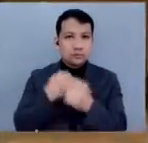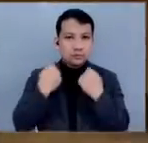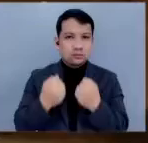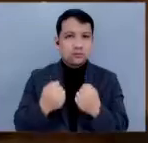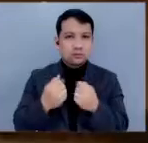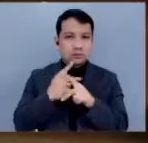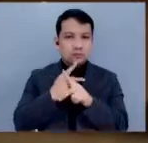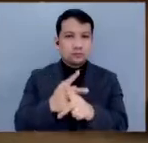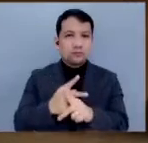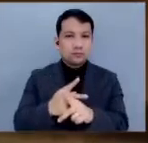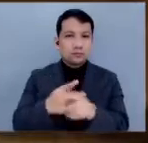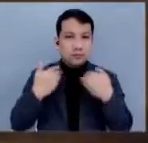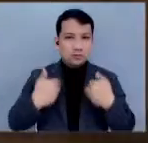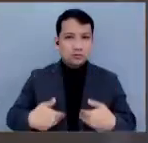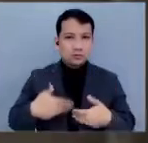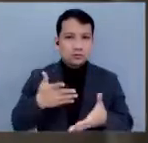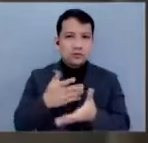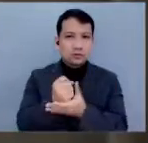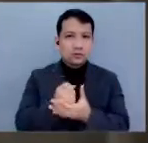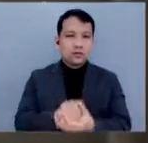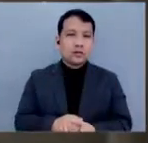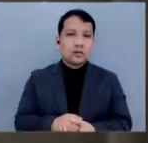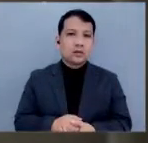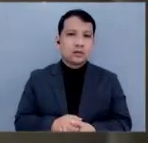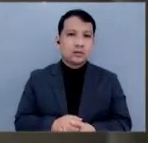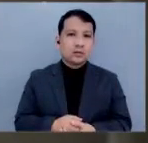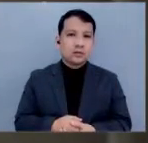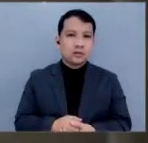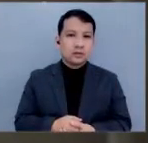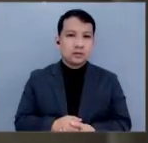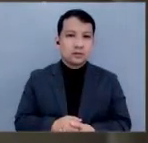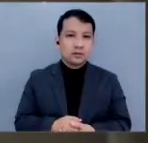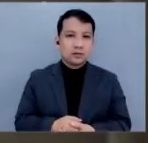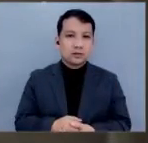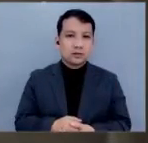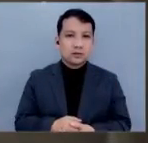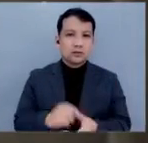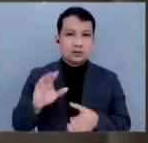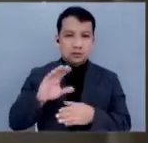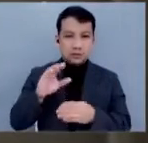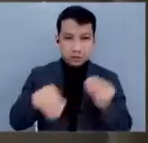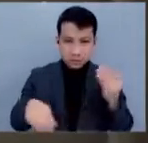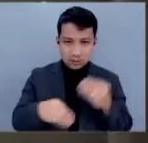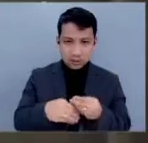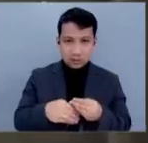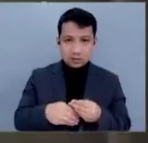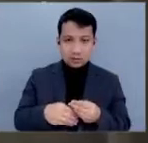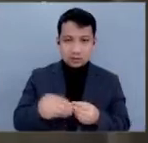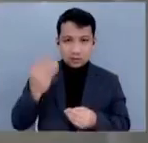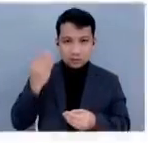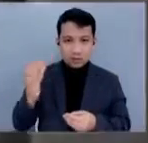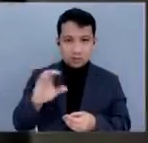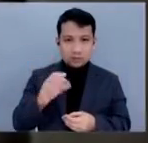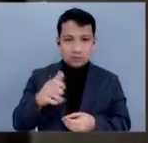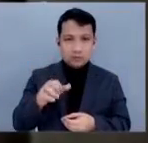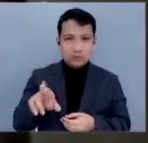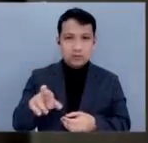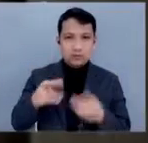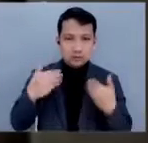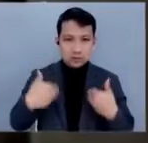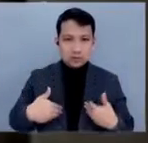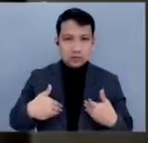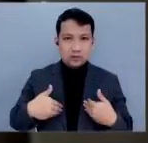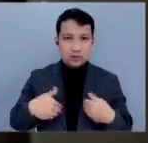sa karapatang pantao. Hindi po siya makakaapekto sa mandato ng Commission on Human Rights. We remain to be